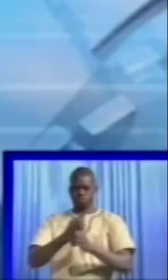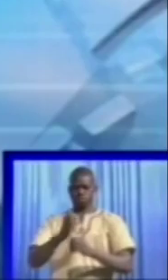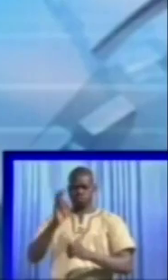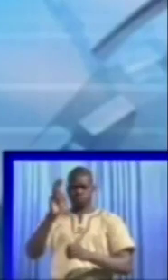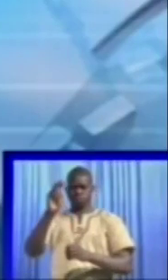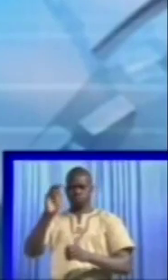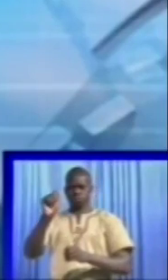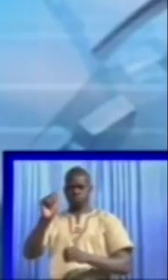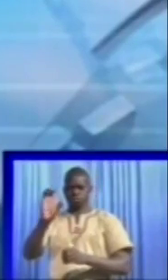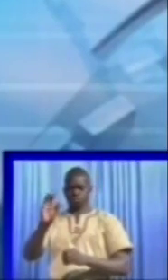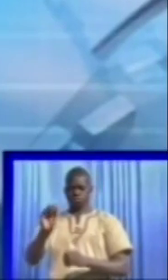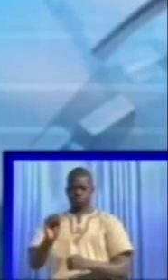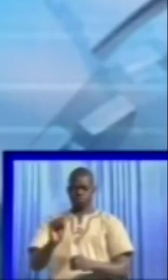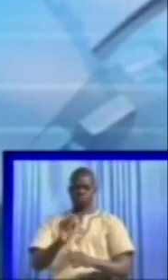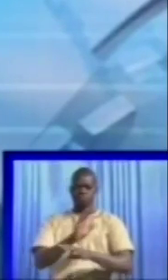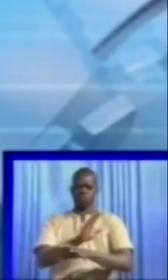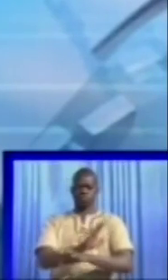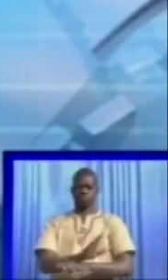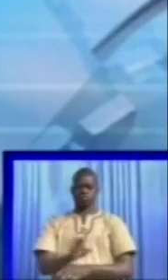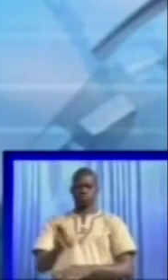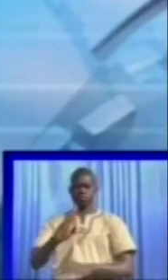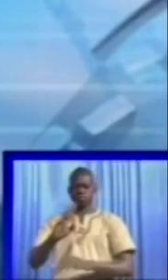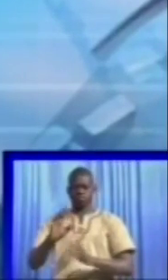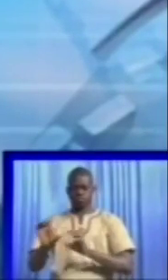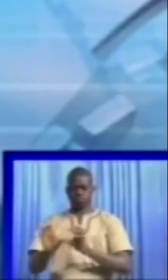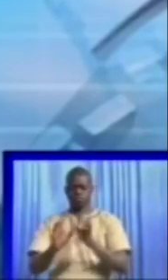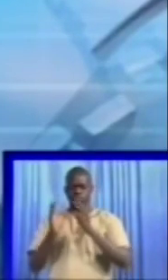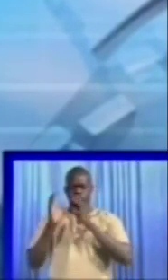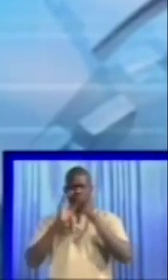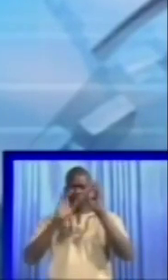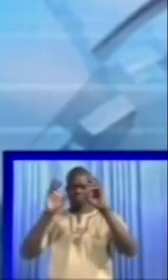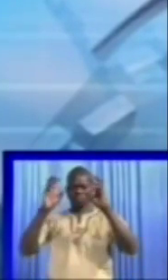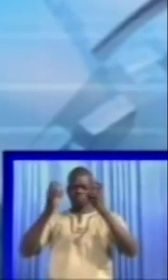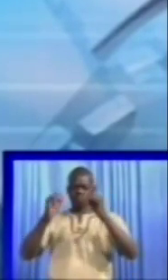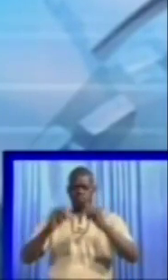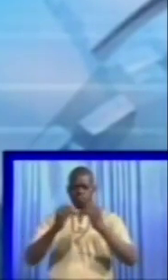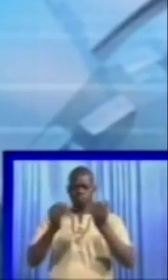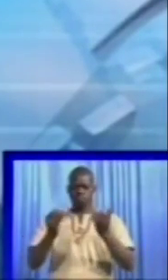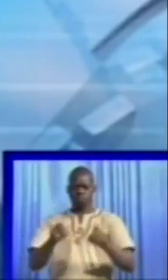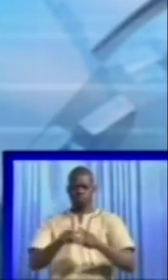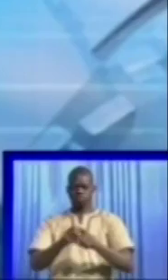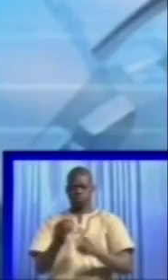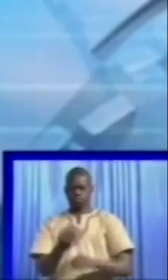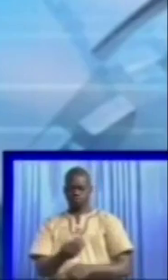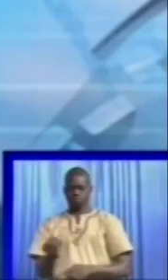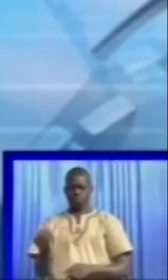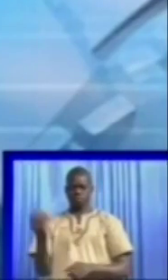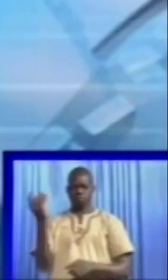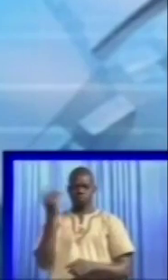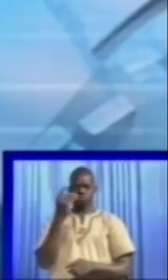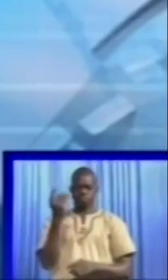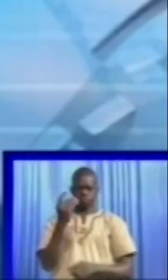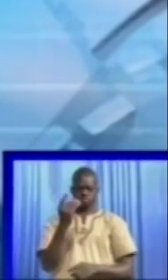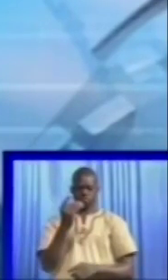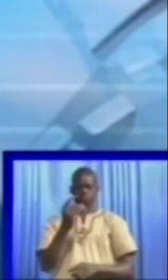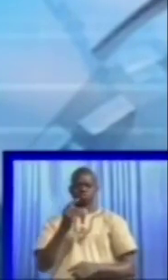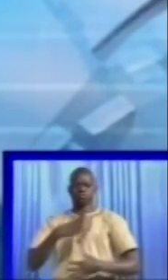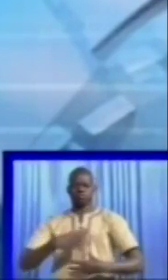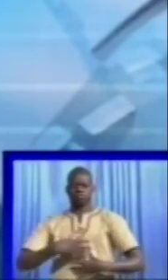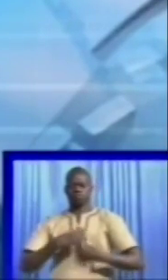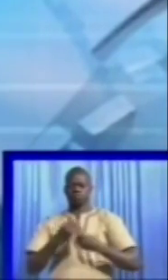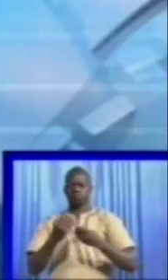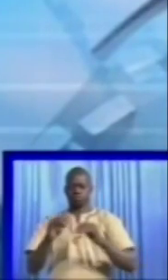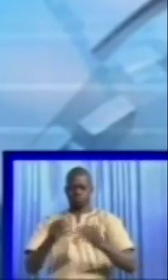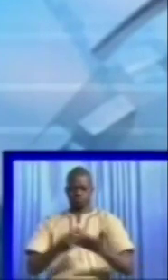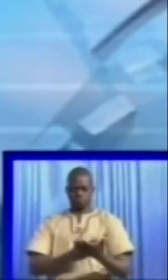cet après-midi, vous allez faire une communication sur le thème de la presse comme outil de la démocratie. La confiance du lecteur impose